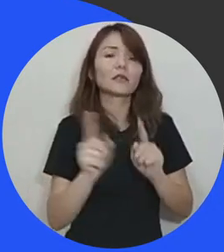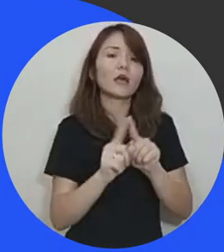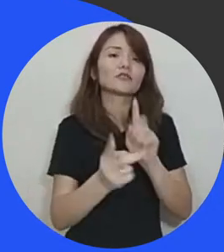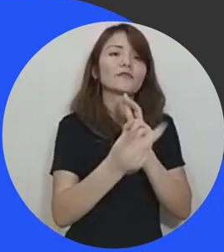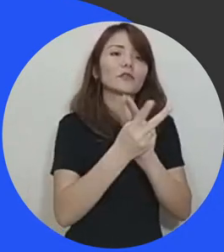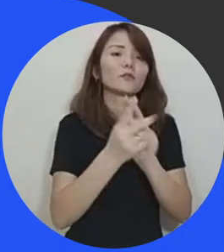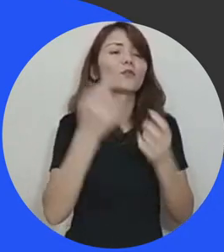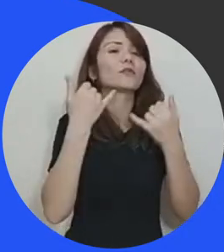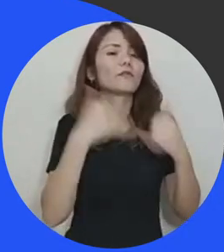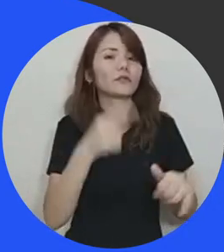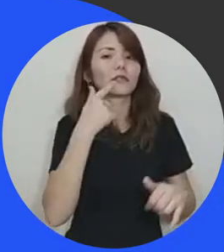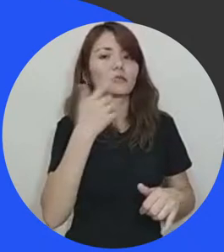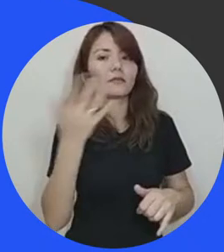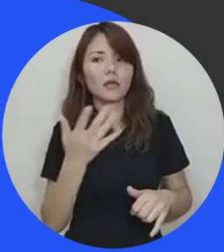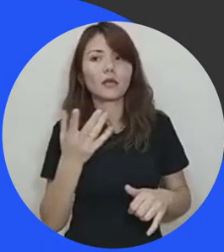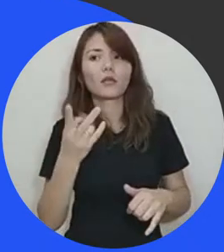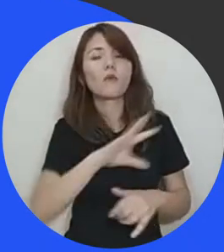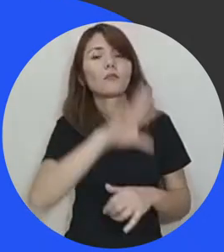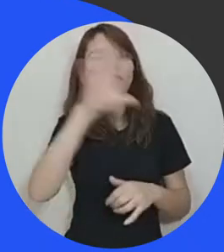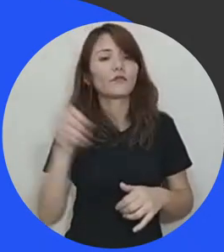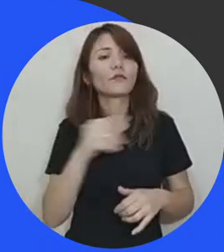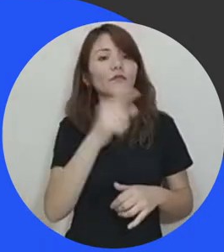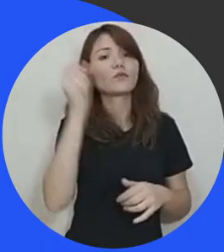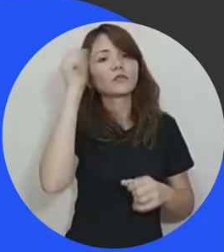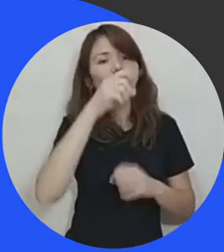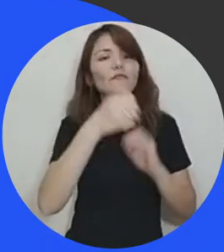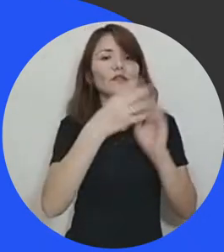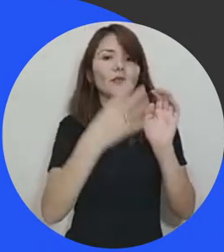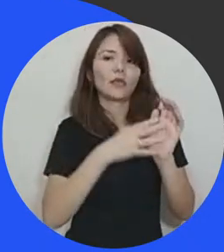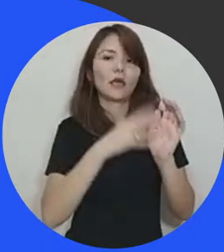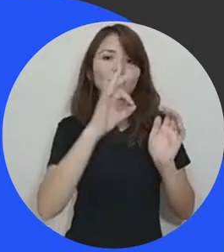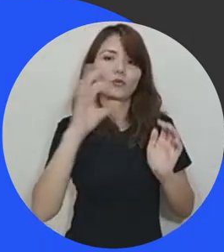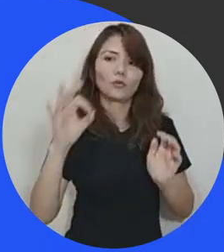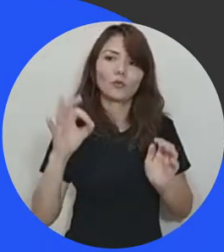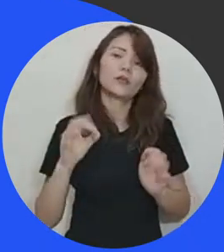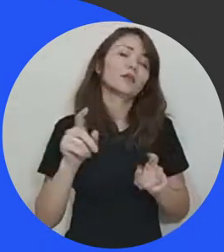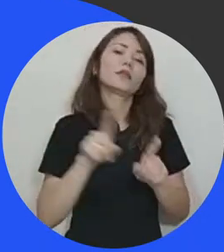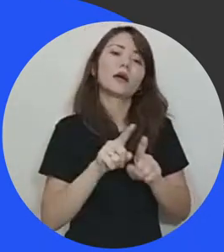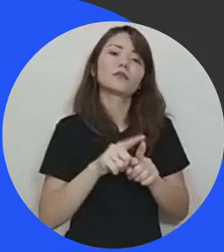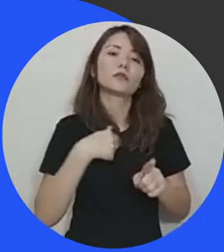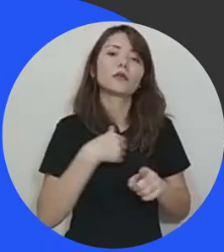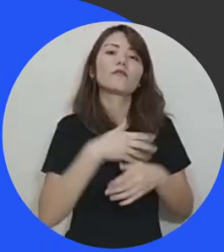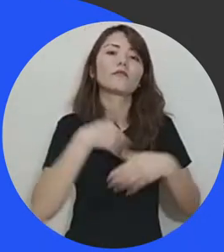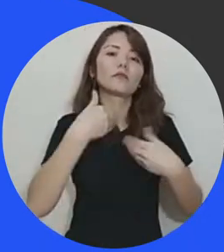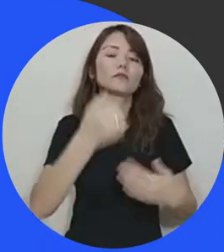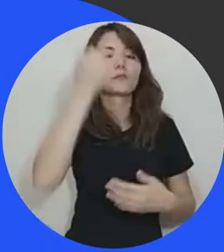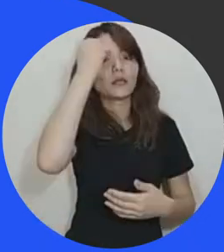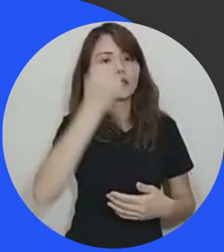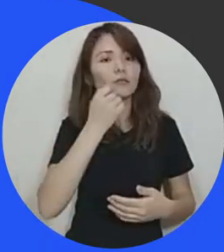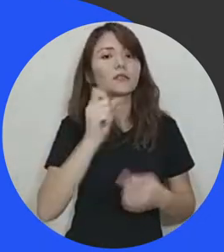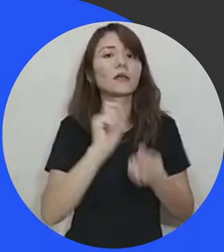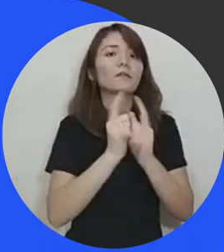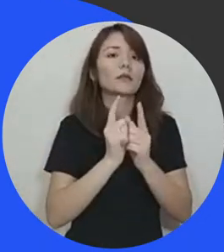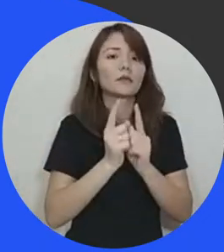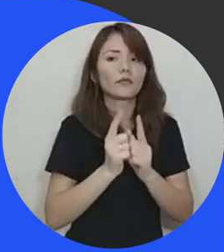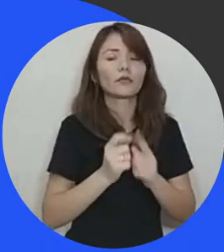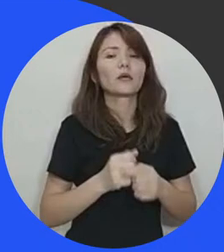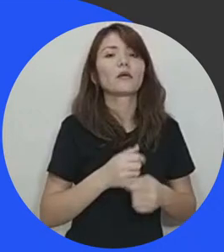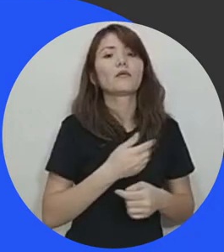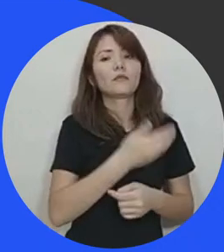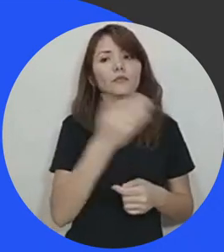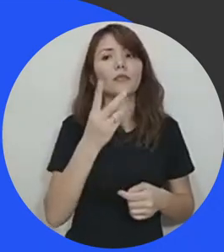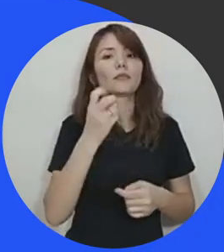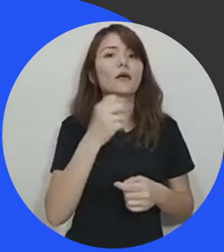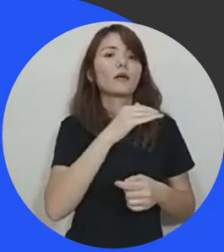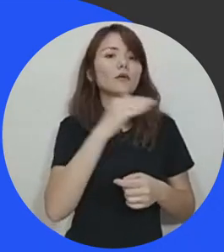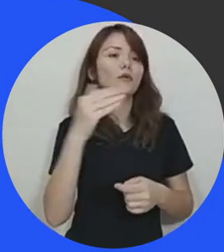спикерами, но обо всем вы узнаете уже в 19:00. Со своей стороны также выражаю благодарность за перевод. Здесь моего уровня английского